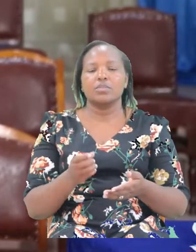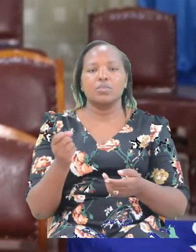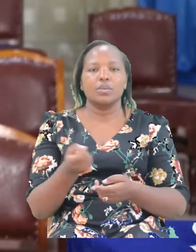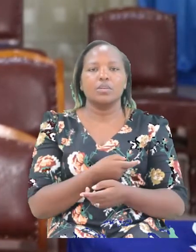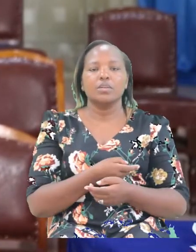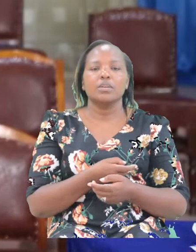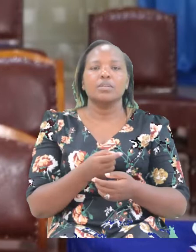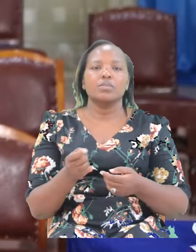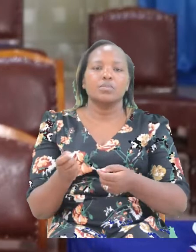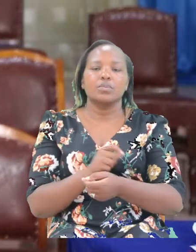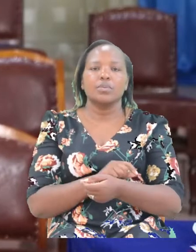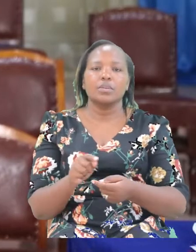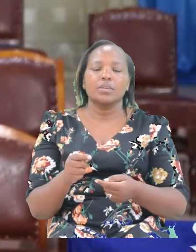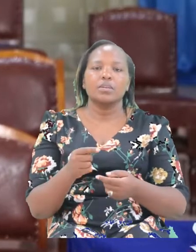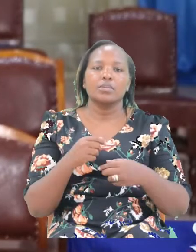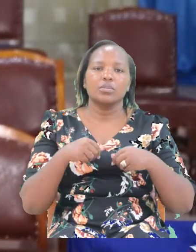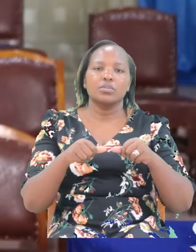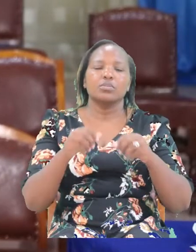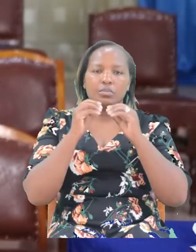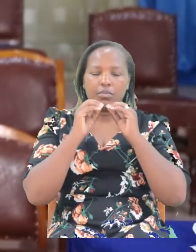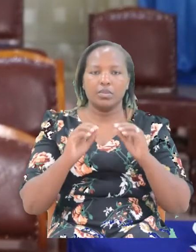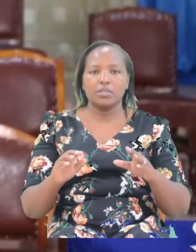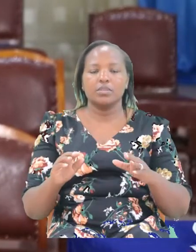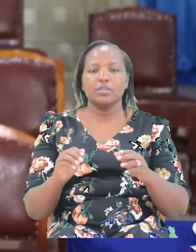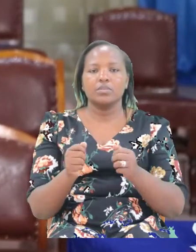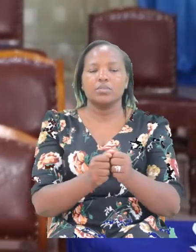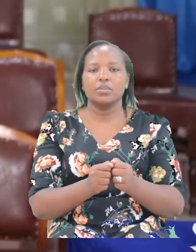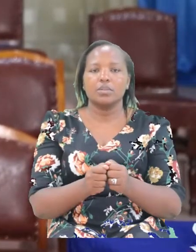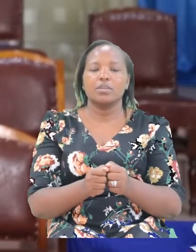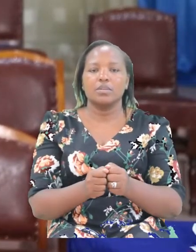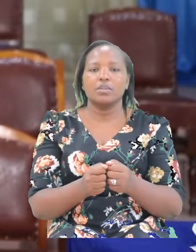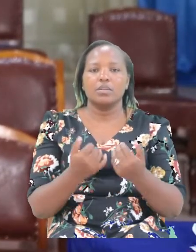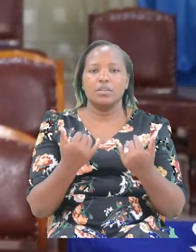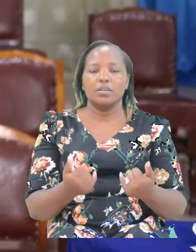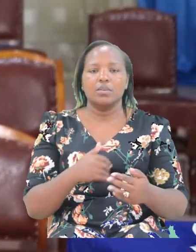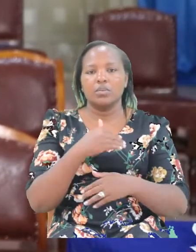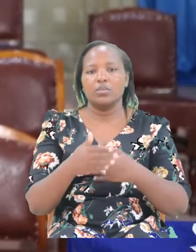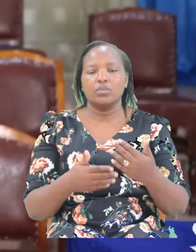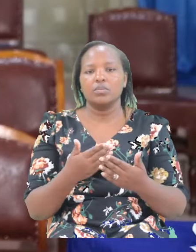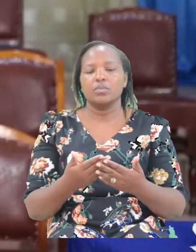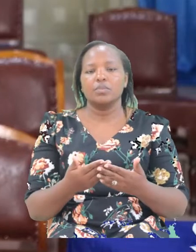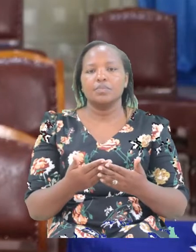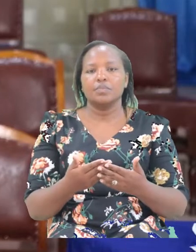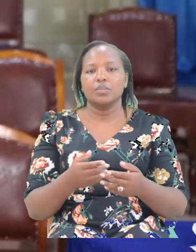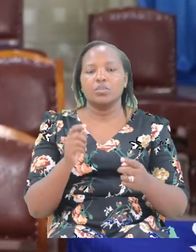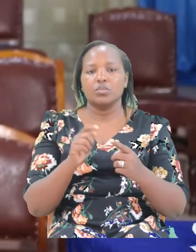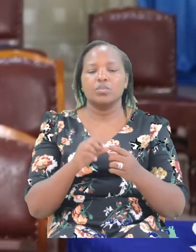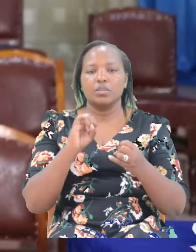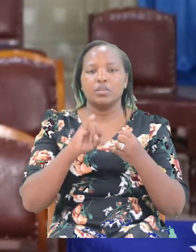ambalo liko mbele yetu. Endelea kutubariki, tuwe pamoja sasa na wakati wote hadi